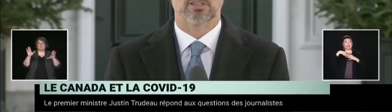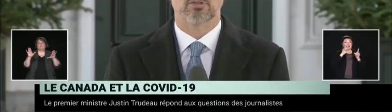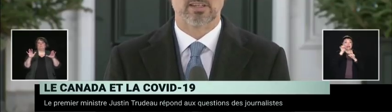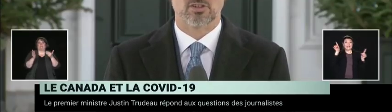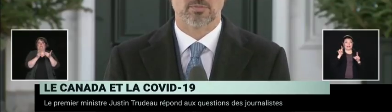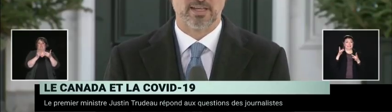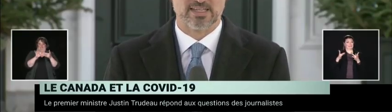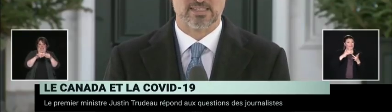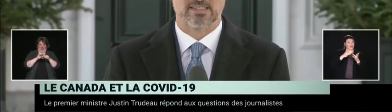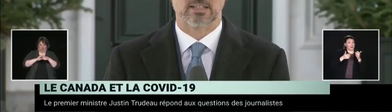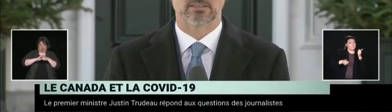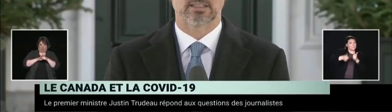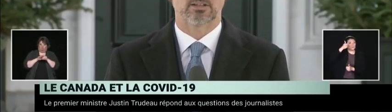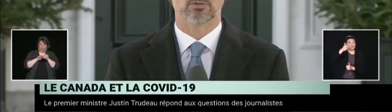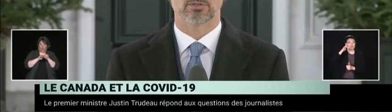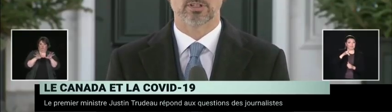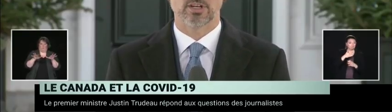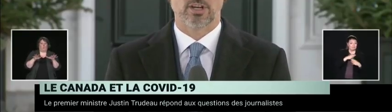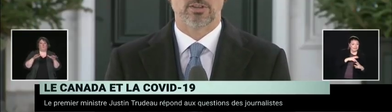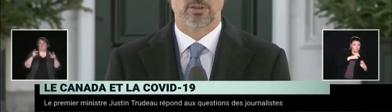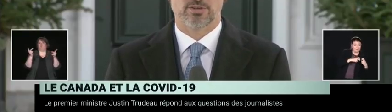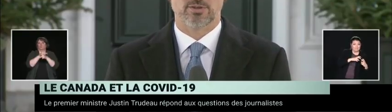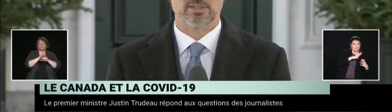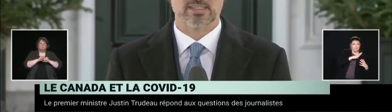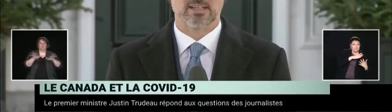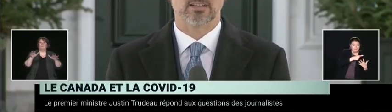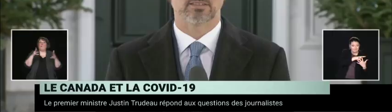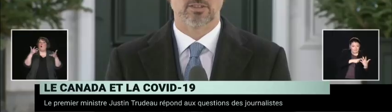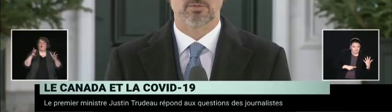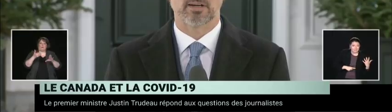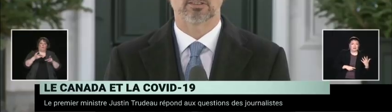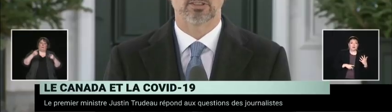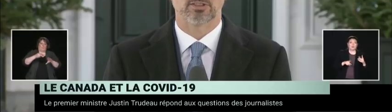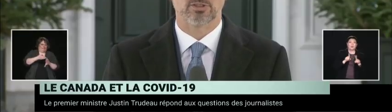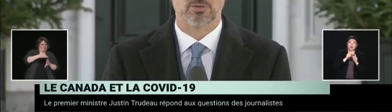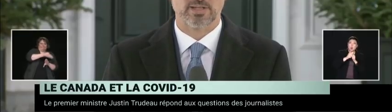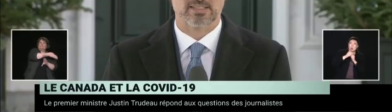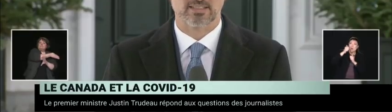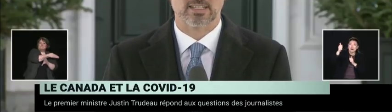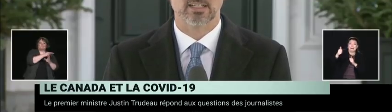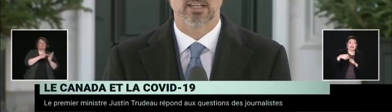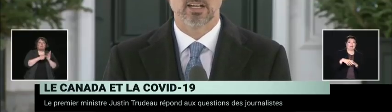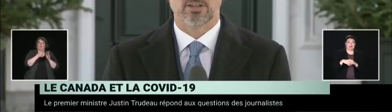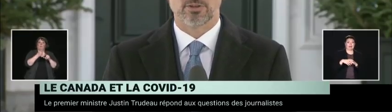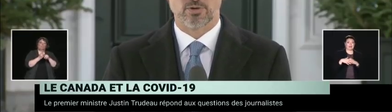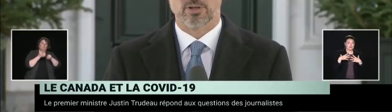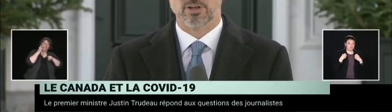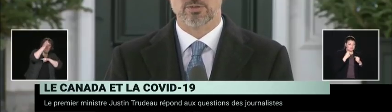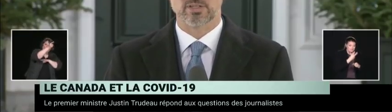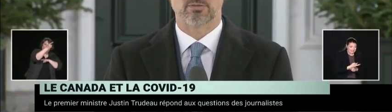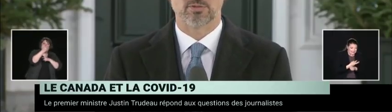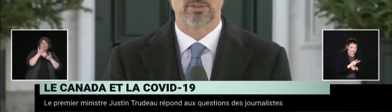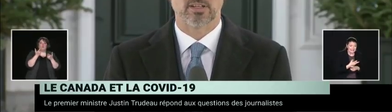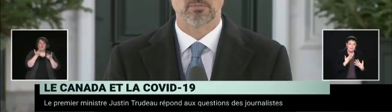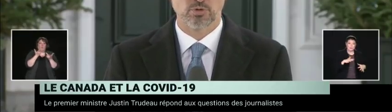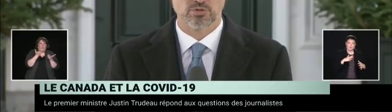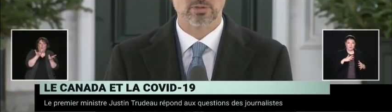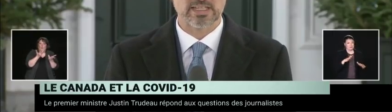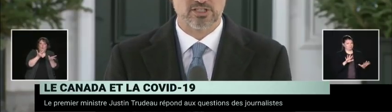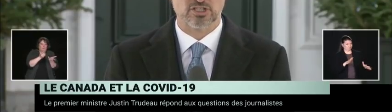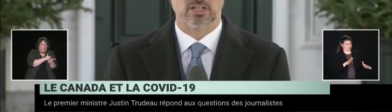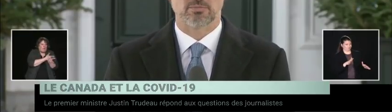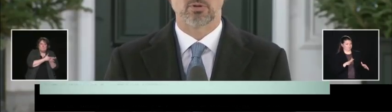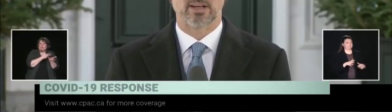de situations préexistantes, à cause de distance et de manque de soins de santé. Donc, nous avons fait